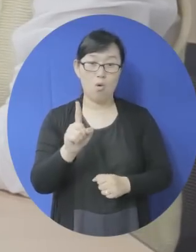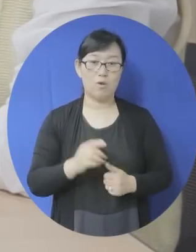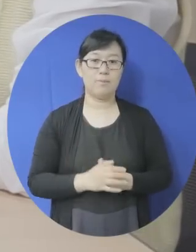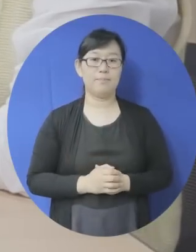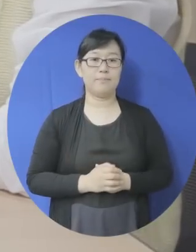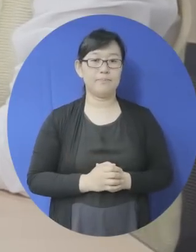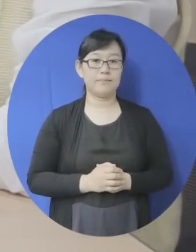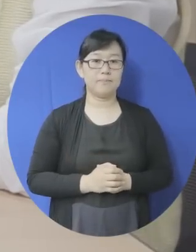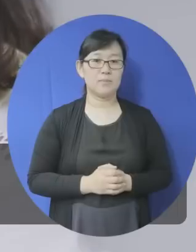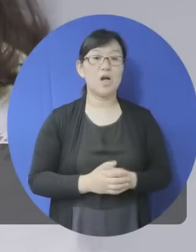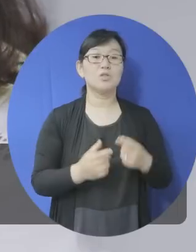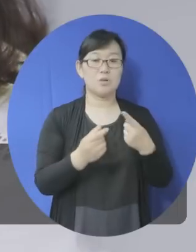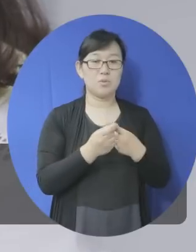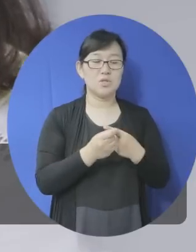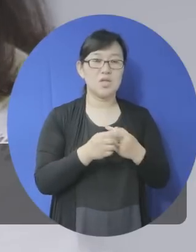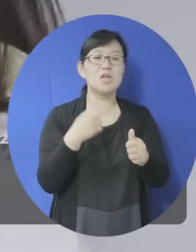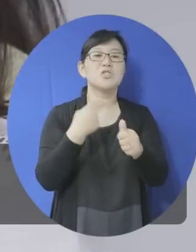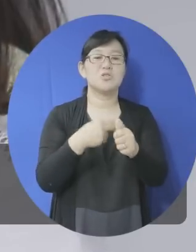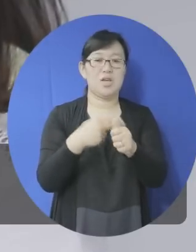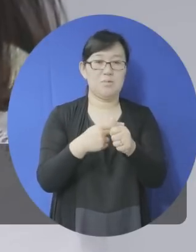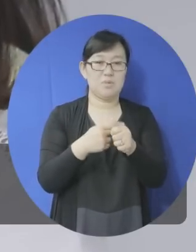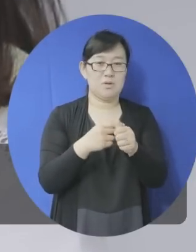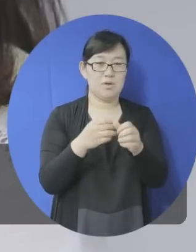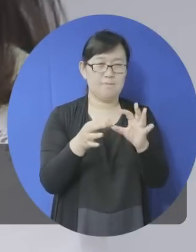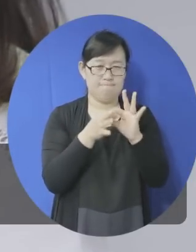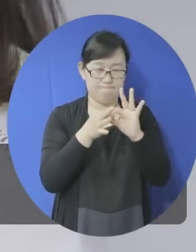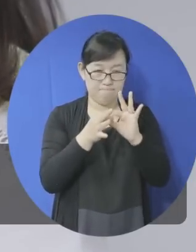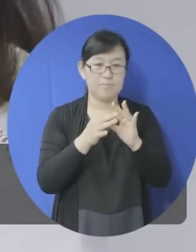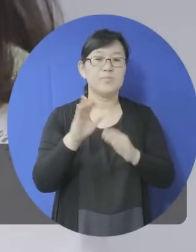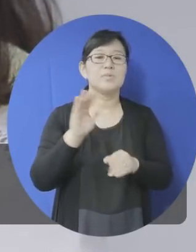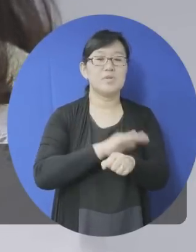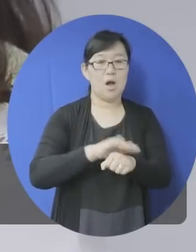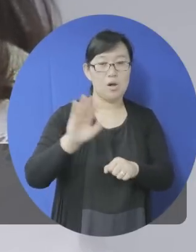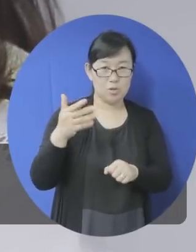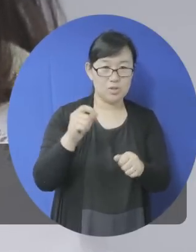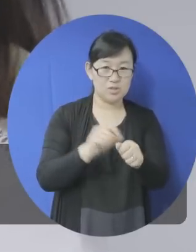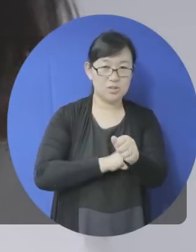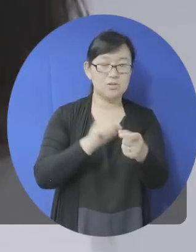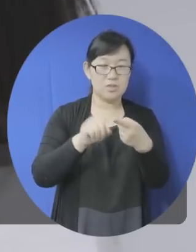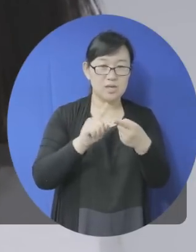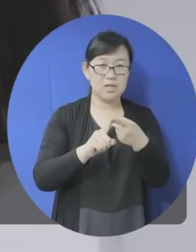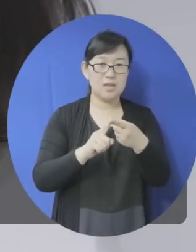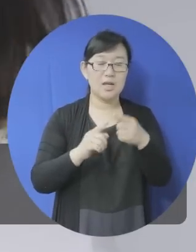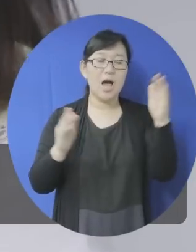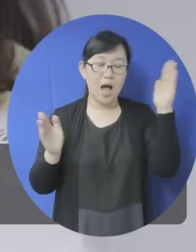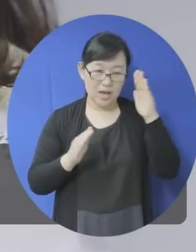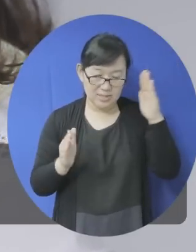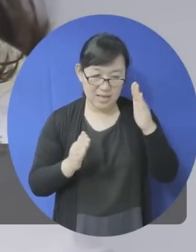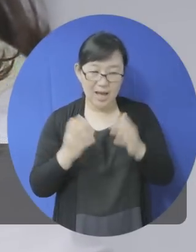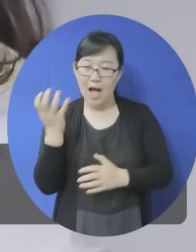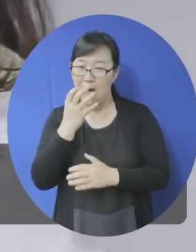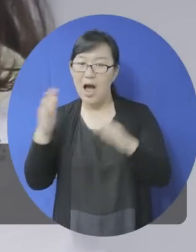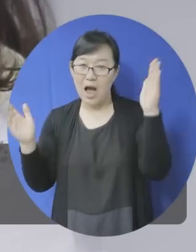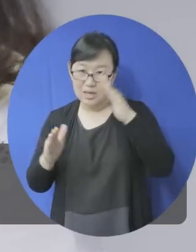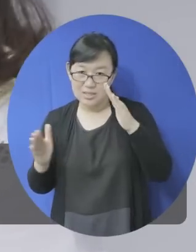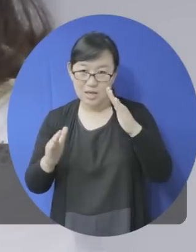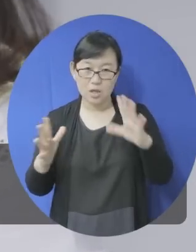것들이 있을까요? 일단 교사들과의 긴밀한 관계가 협력이 돼야 특수교육 대상 유아든 일반